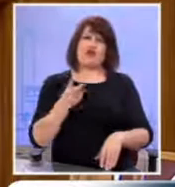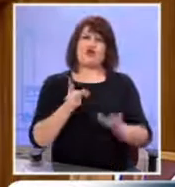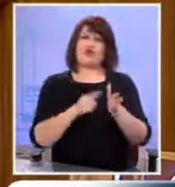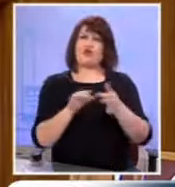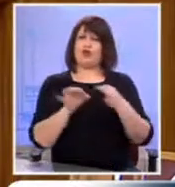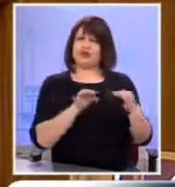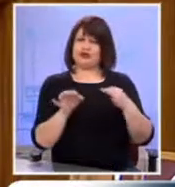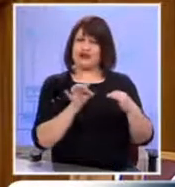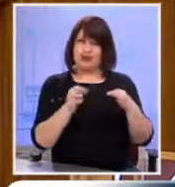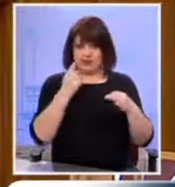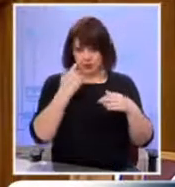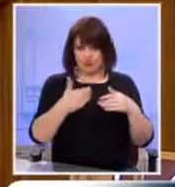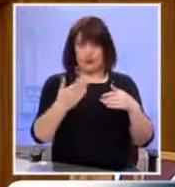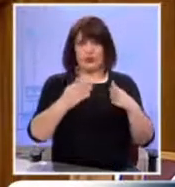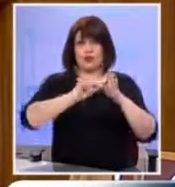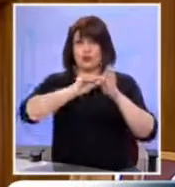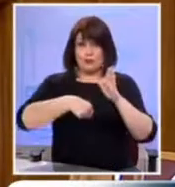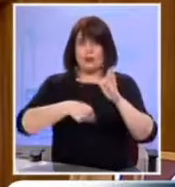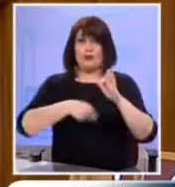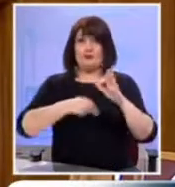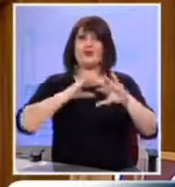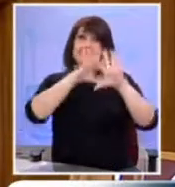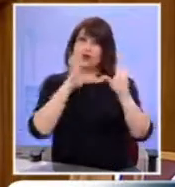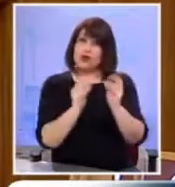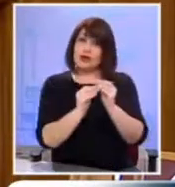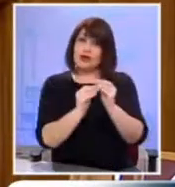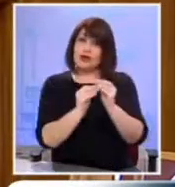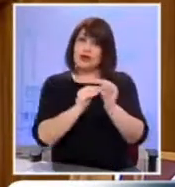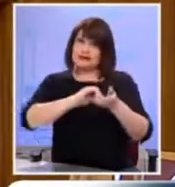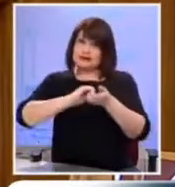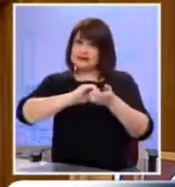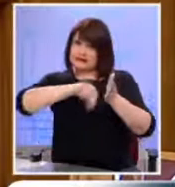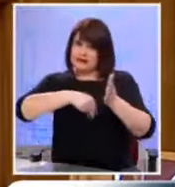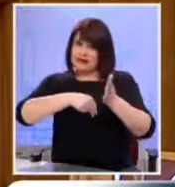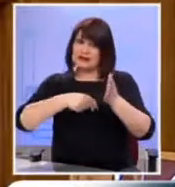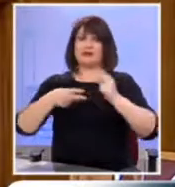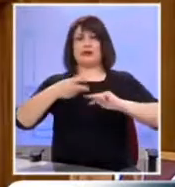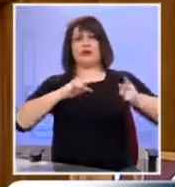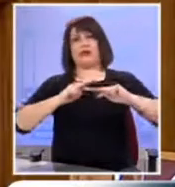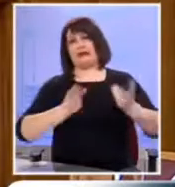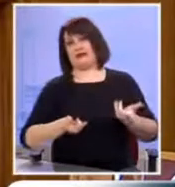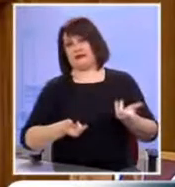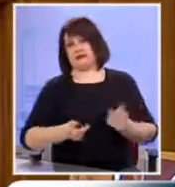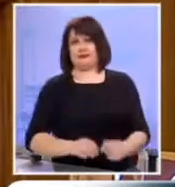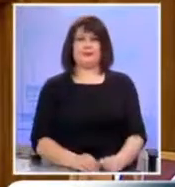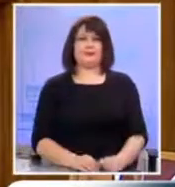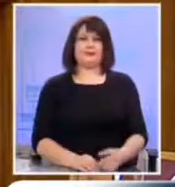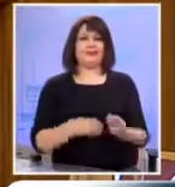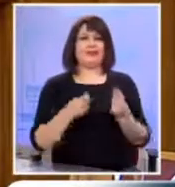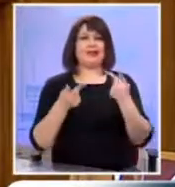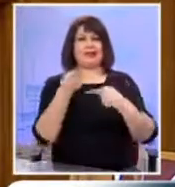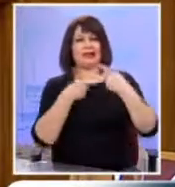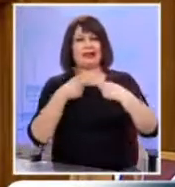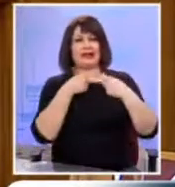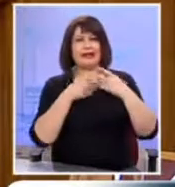να προβλέπετε η υπογραφή συλλογικών συμβάσεων? Σε αυτά να απαντήσετε. Το στρίβιν δια της καταγγελίας